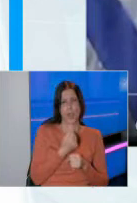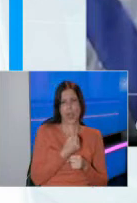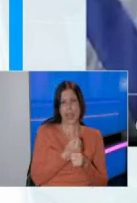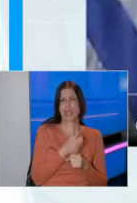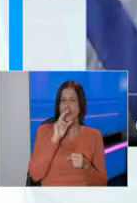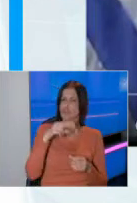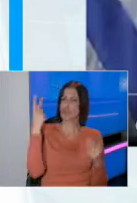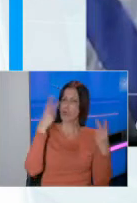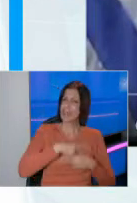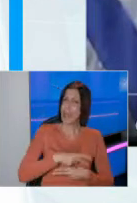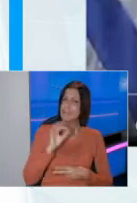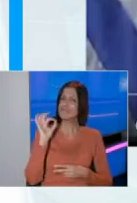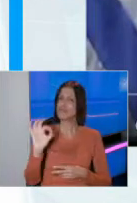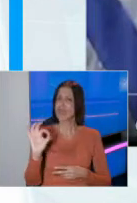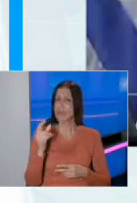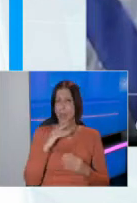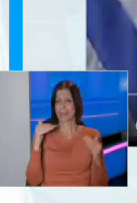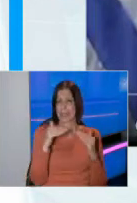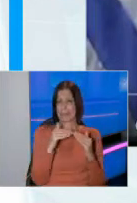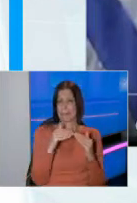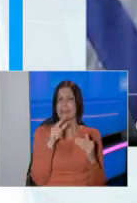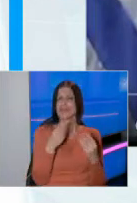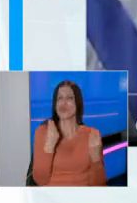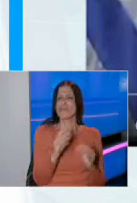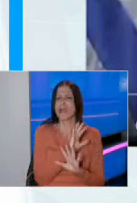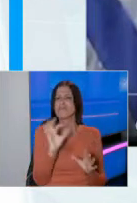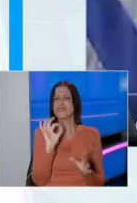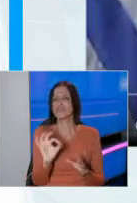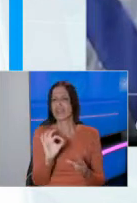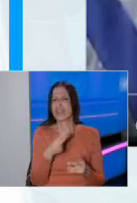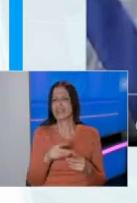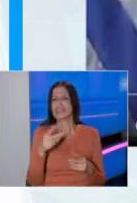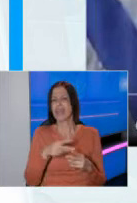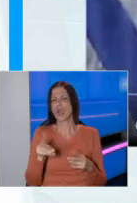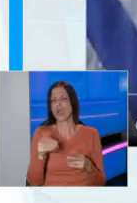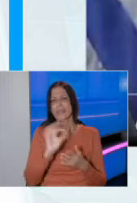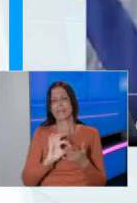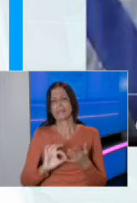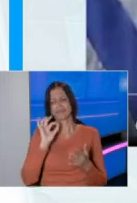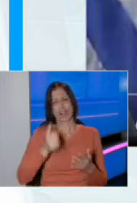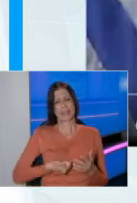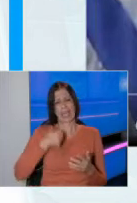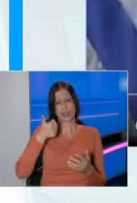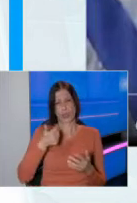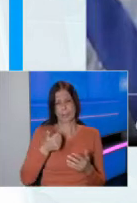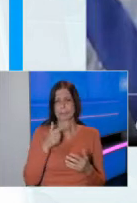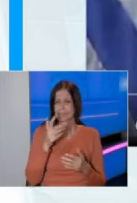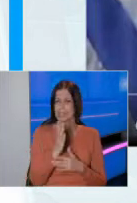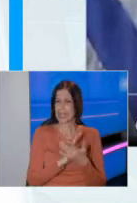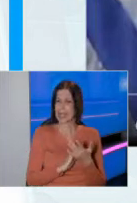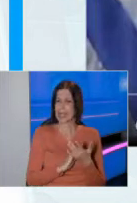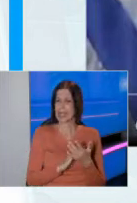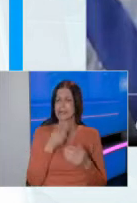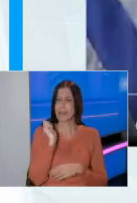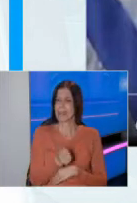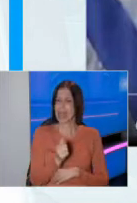יש לה תובנה. בשבילם, הם לא מתאימים. הם טובים רק בשביל לנקות את המשרדים של הדירקטורים. והנה קטע מהמליאה